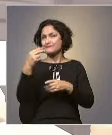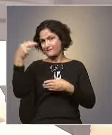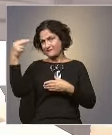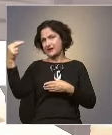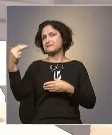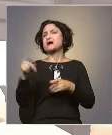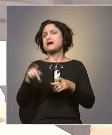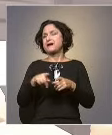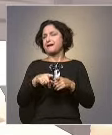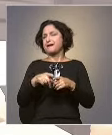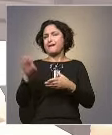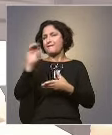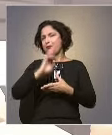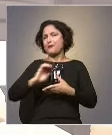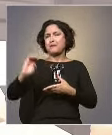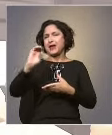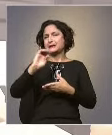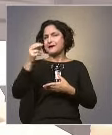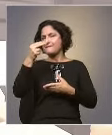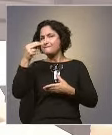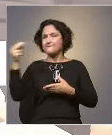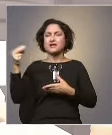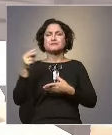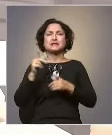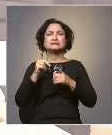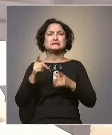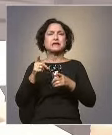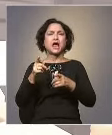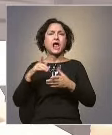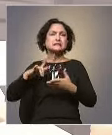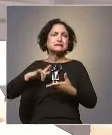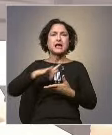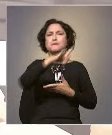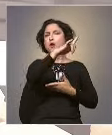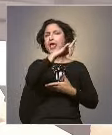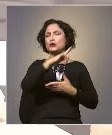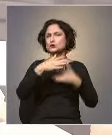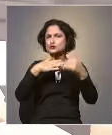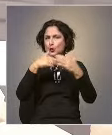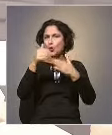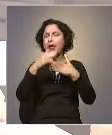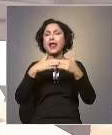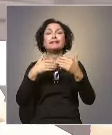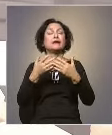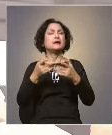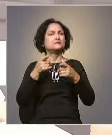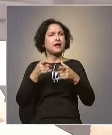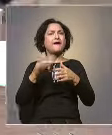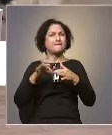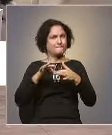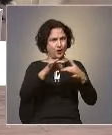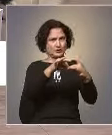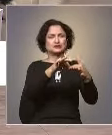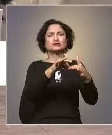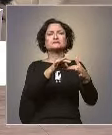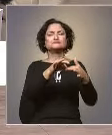която е Европейската асоциация, Европейската фирма за самолетостроение и аеронавтика, тя беше водеща, така че много сериозен